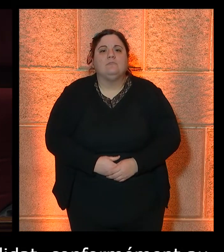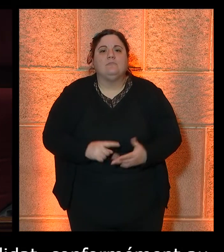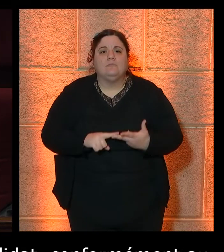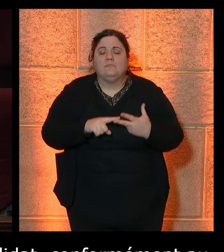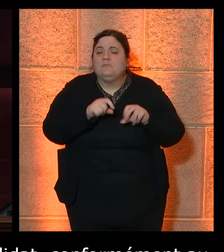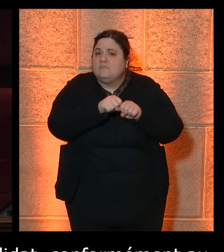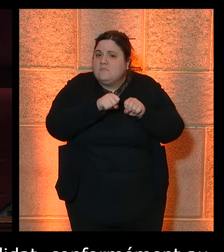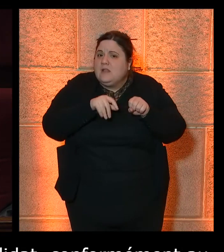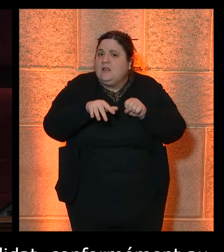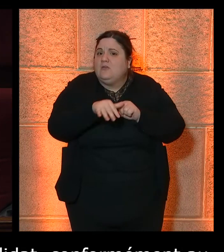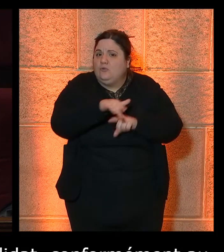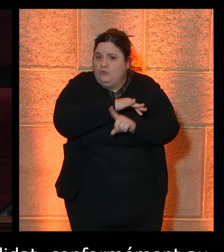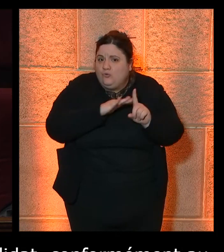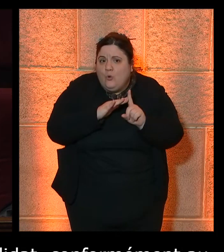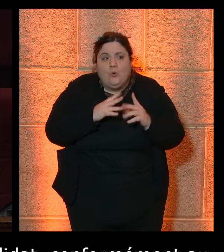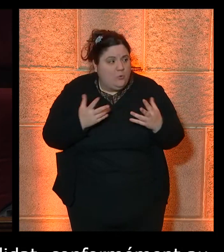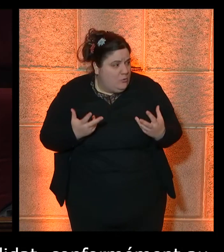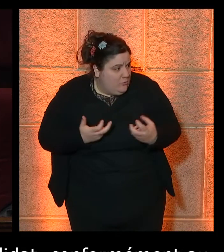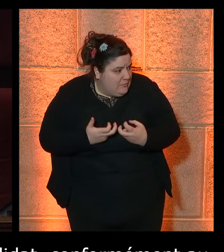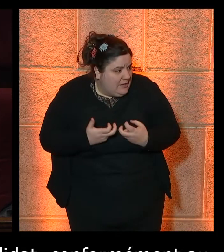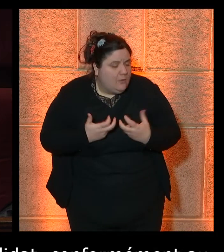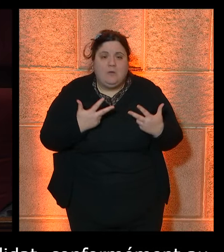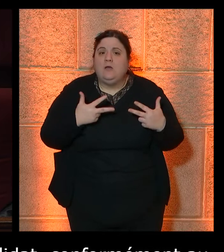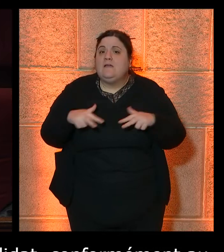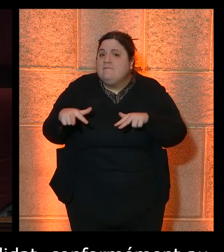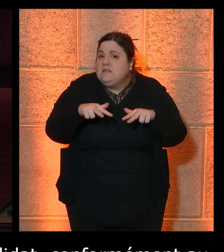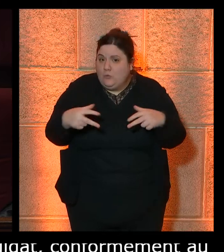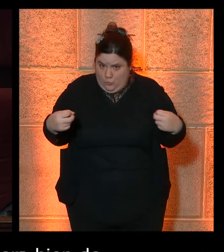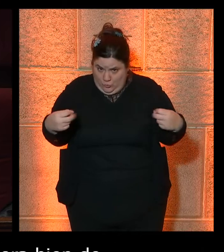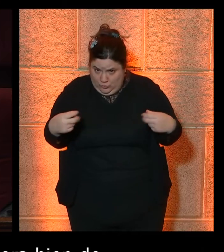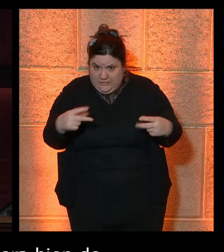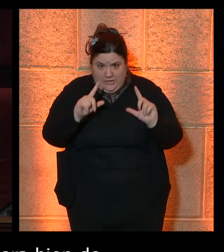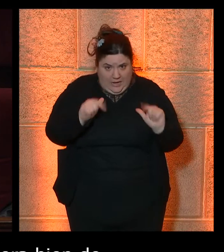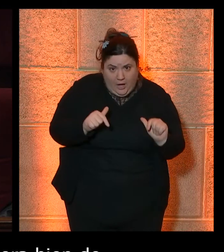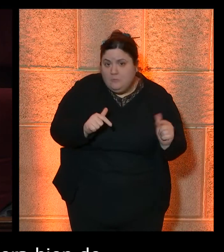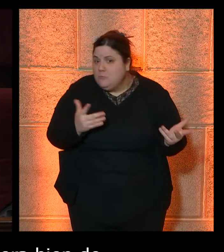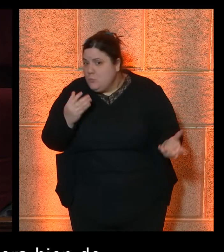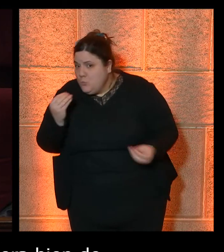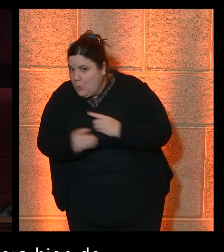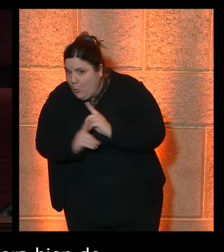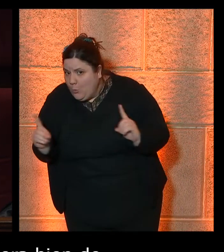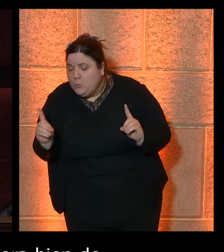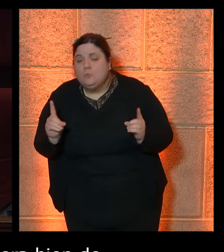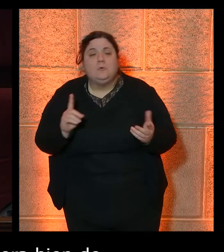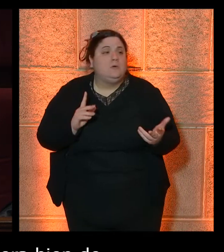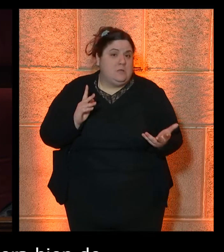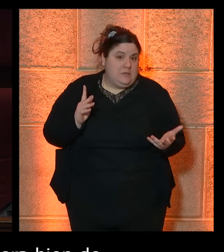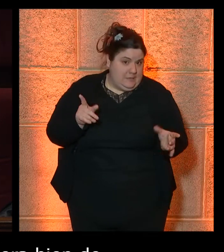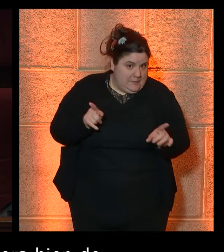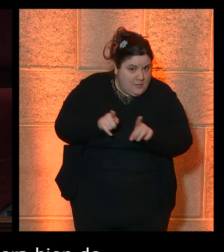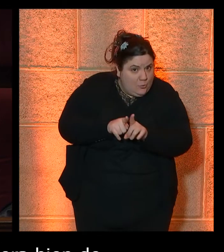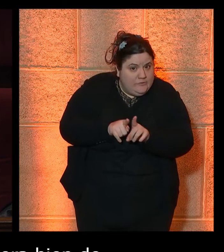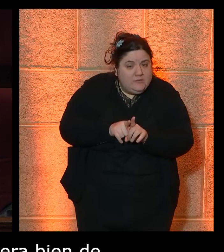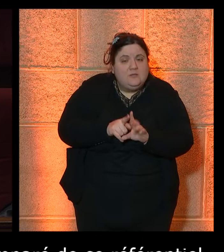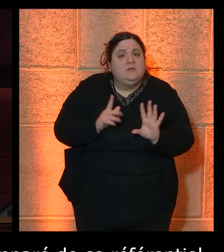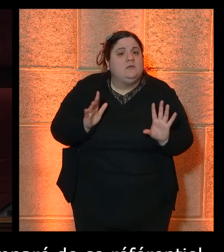voir où en est le sous-titrage des vidéos, savoir si c'est une réalité ou pas. Et attention, lorsqu'on parle des critères,